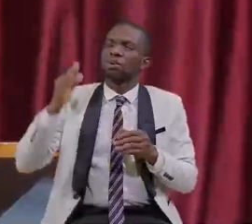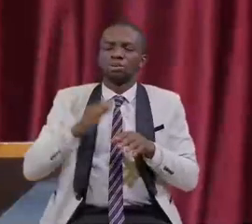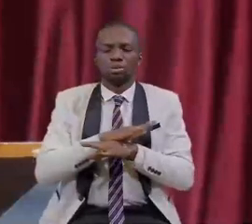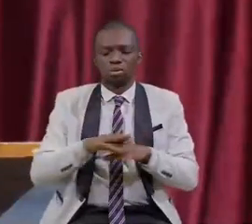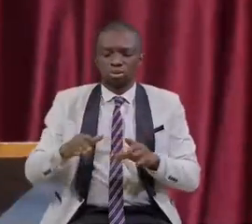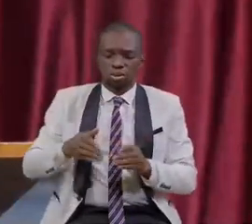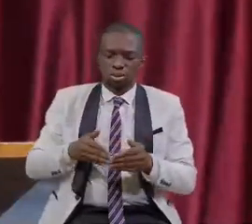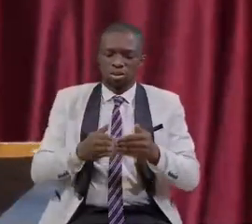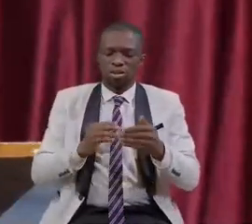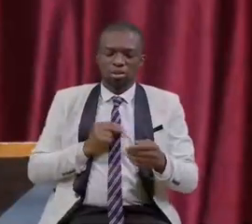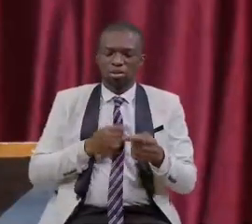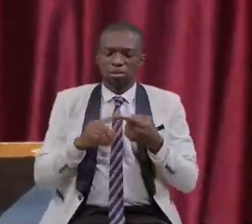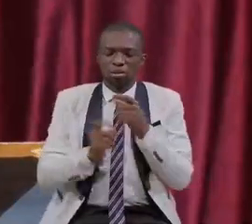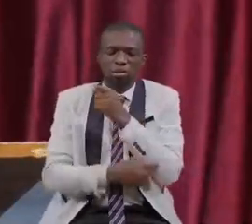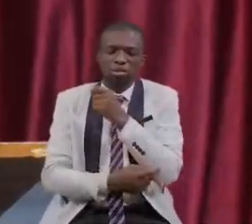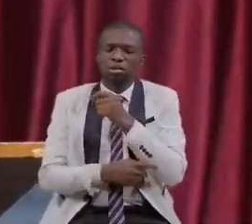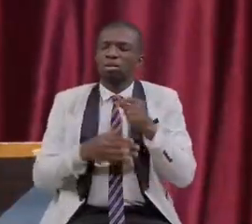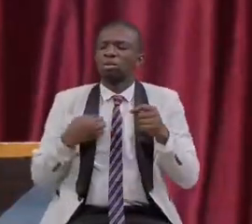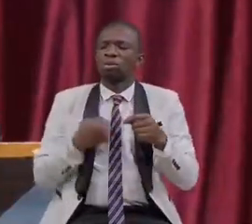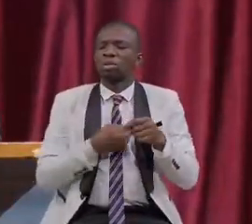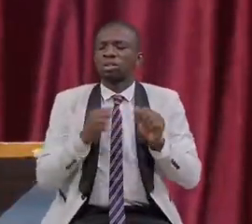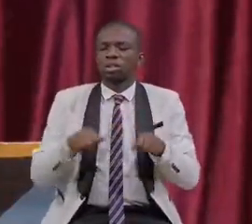peut le dire, délivre-nous du malin.